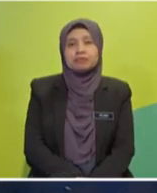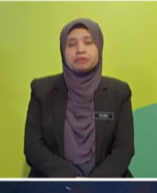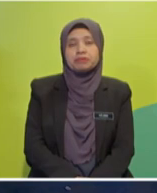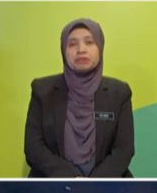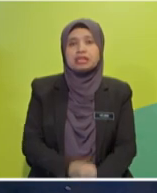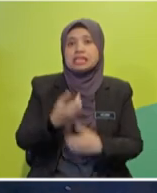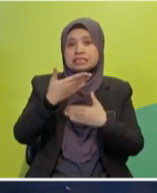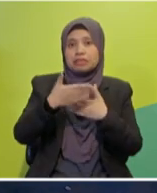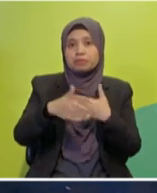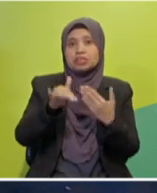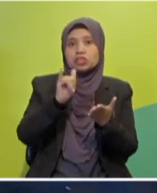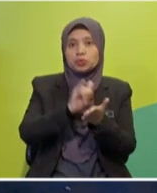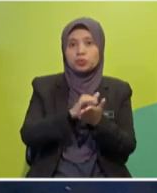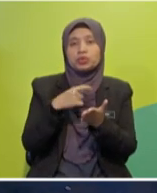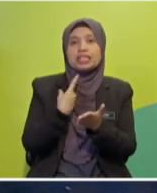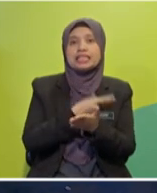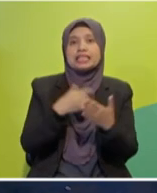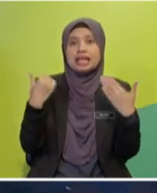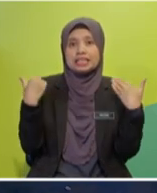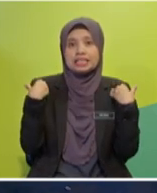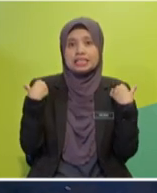Okey, selepas itu kita ada